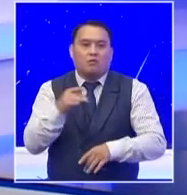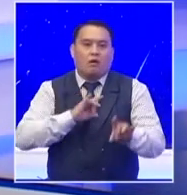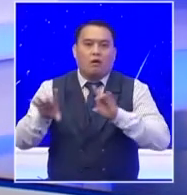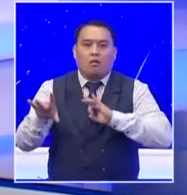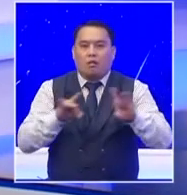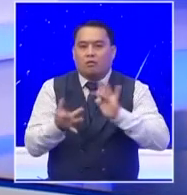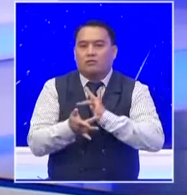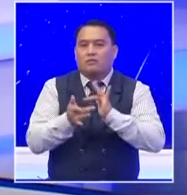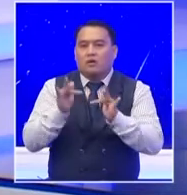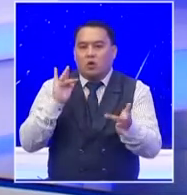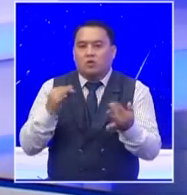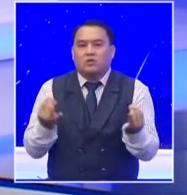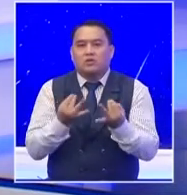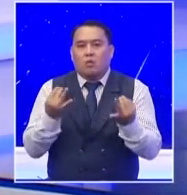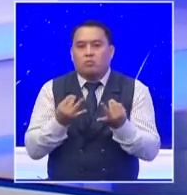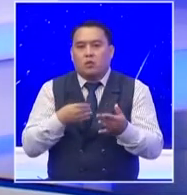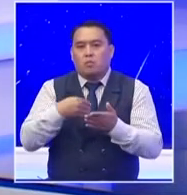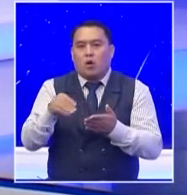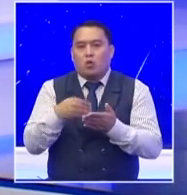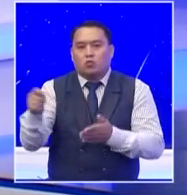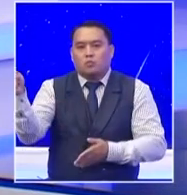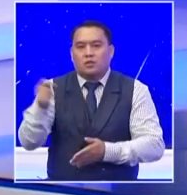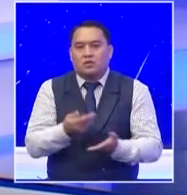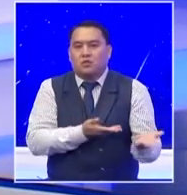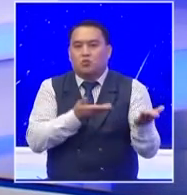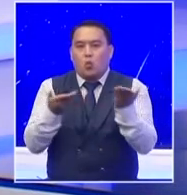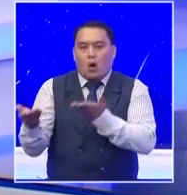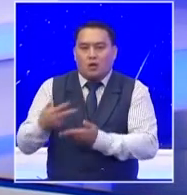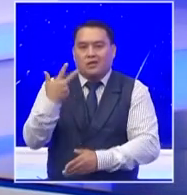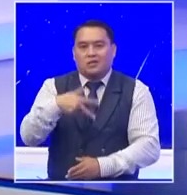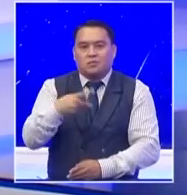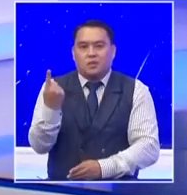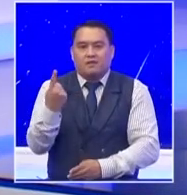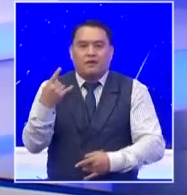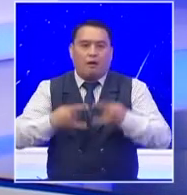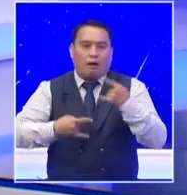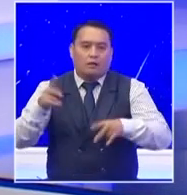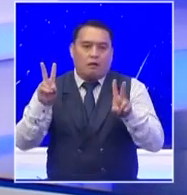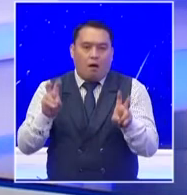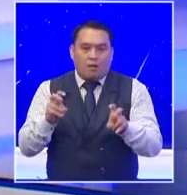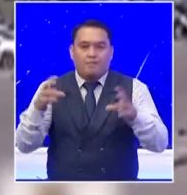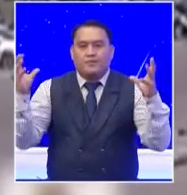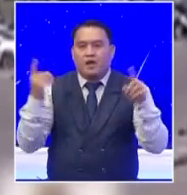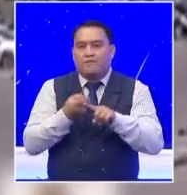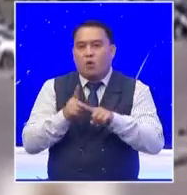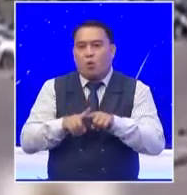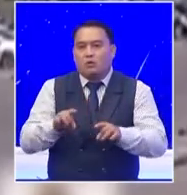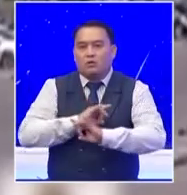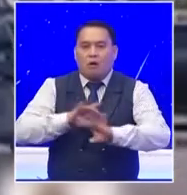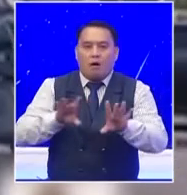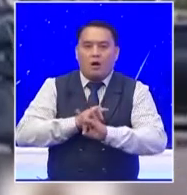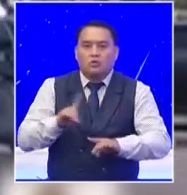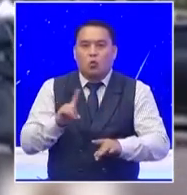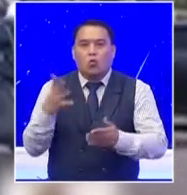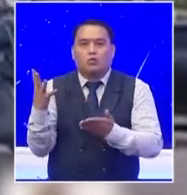товар в соцсетях, а заинтересовавшихся покупателей приглашают в бутики, сообщает 31 канал. Корреспондент Ардак Камал рассказала, как